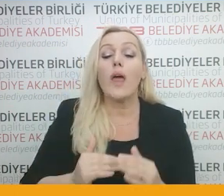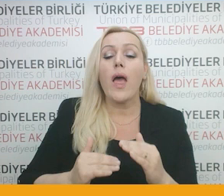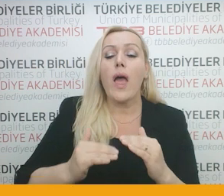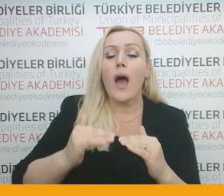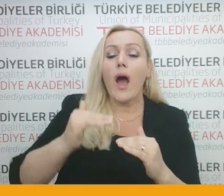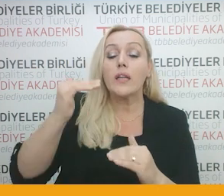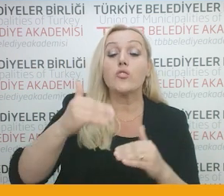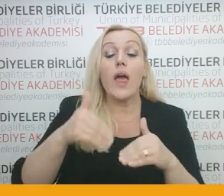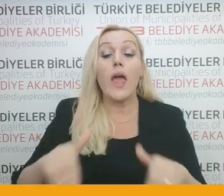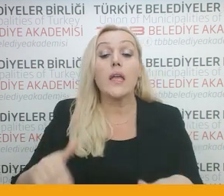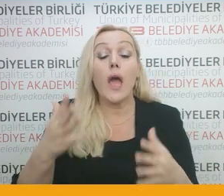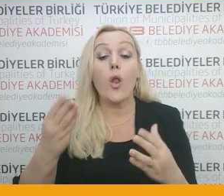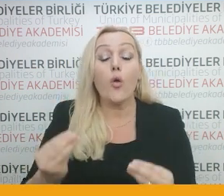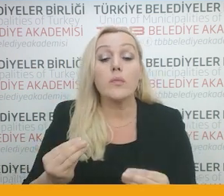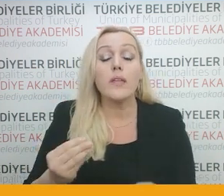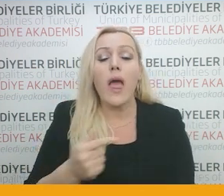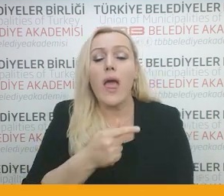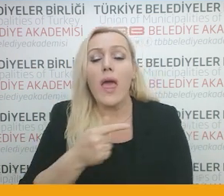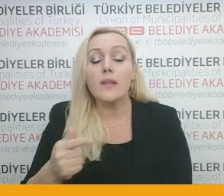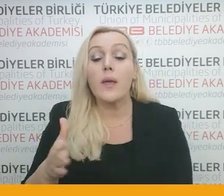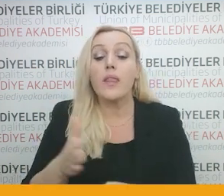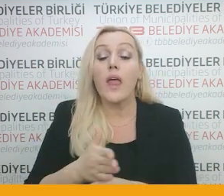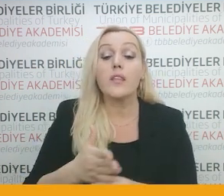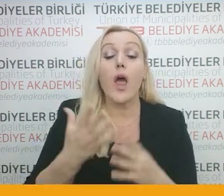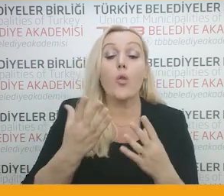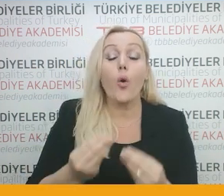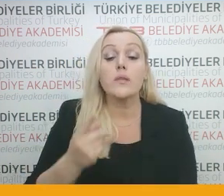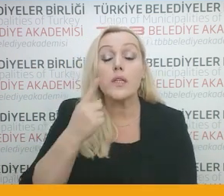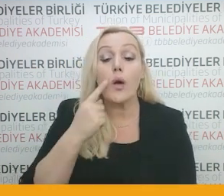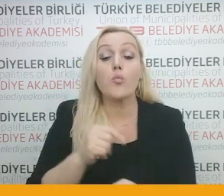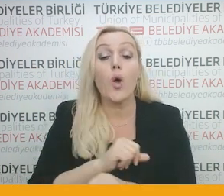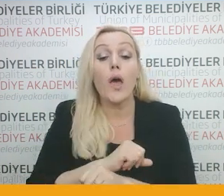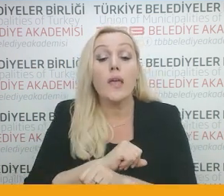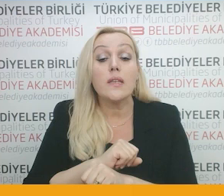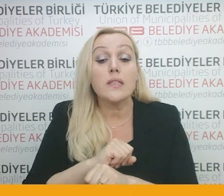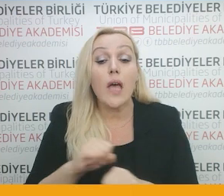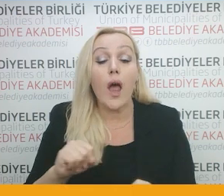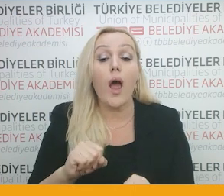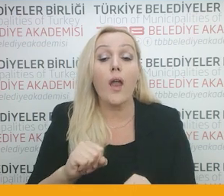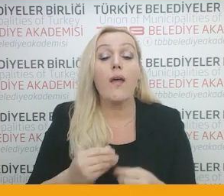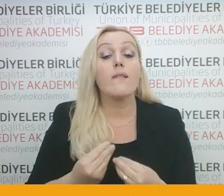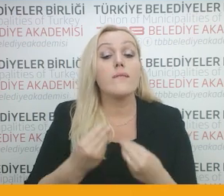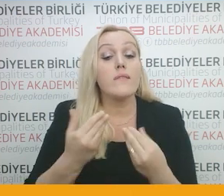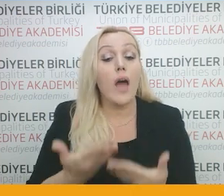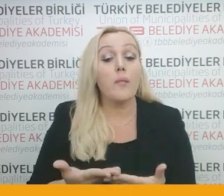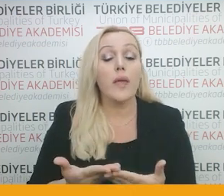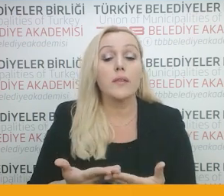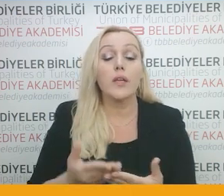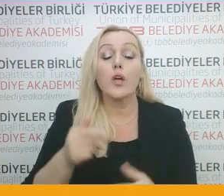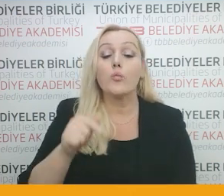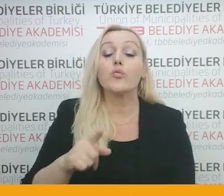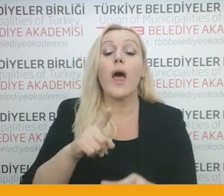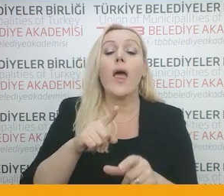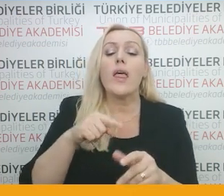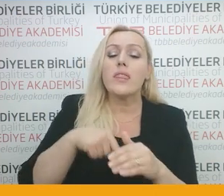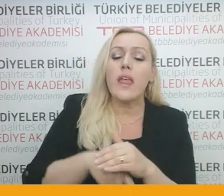neden olmasıdır. Kamu kaynağında eksilmeye neden olmak kamu zararı, artışına engel olmak da kamu zararı arkadaşlar. Bunun da